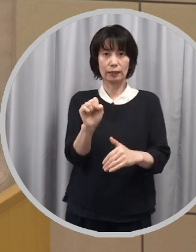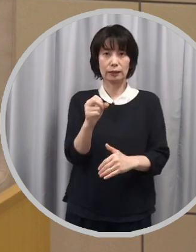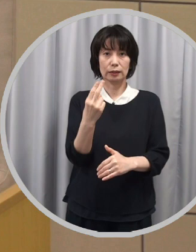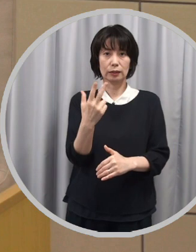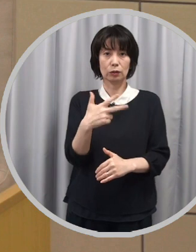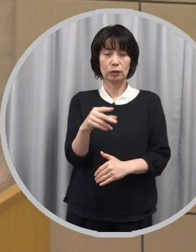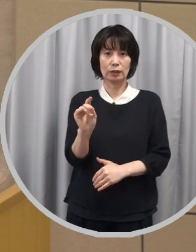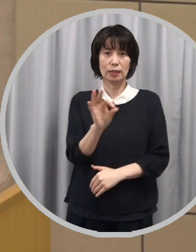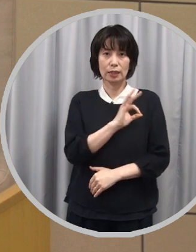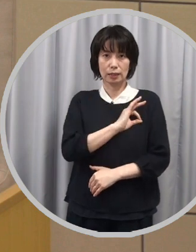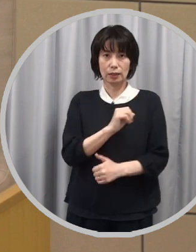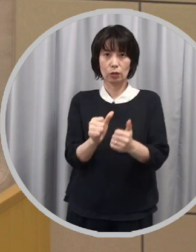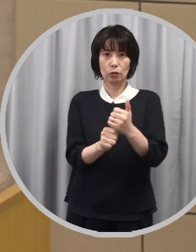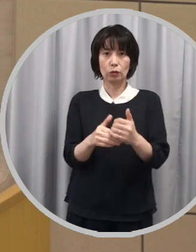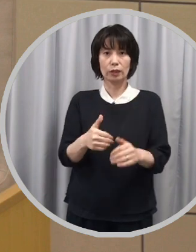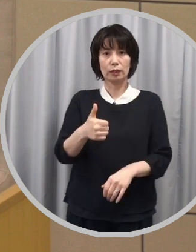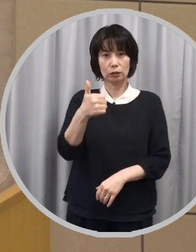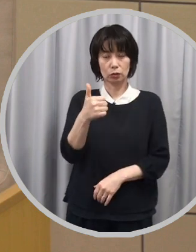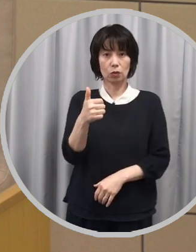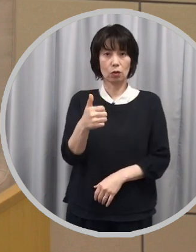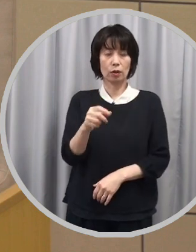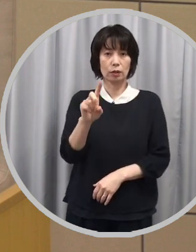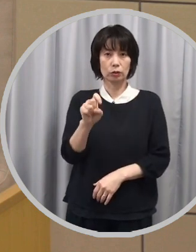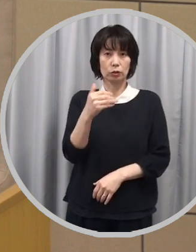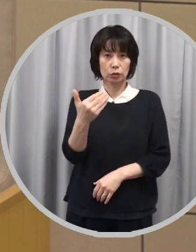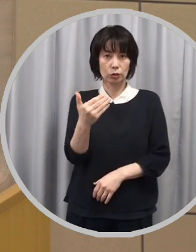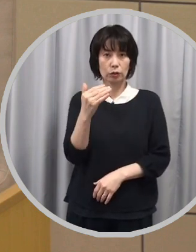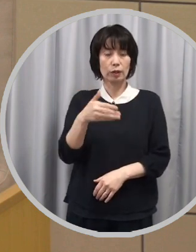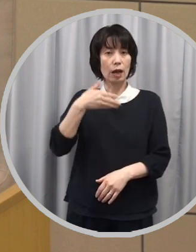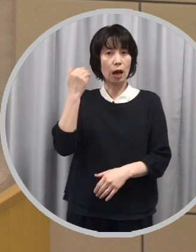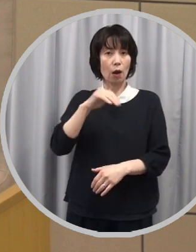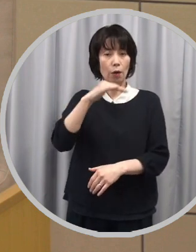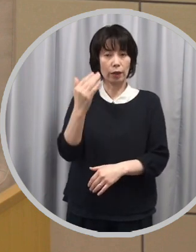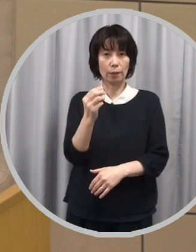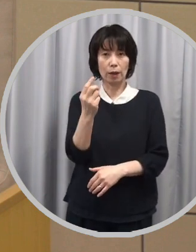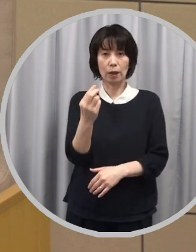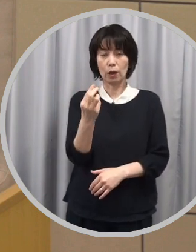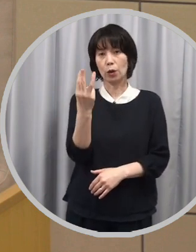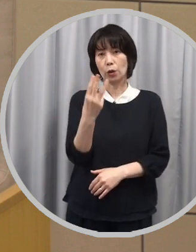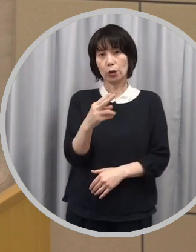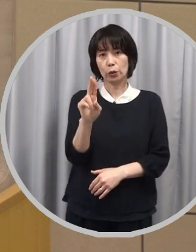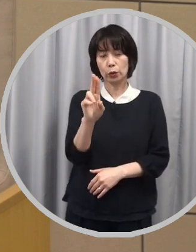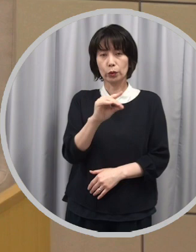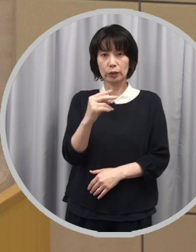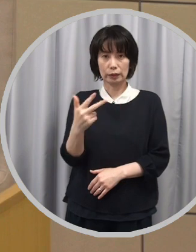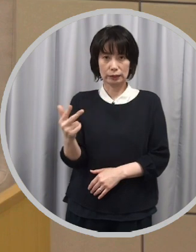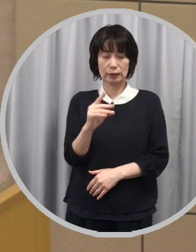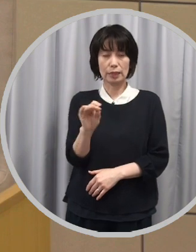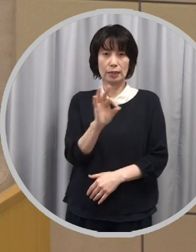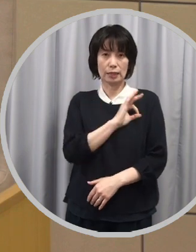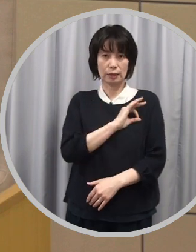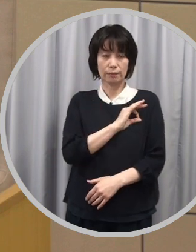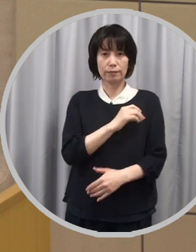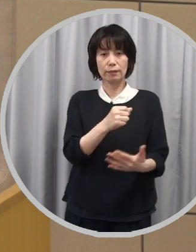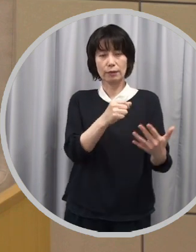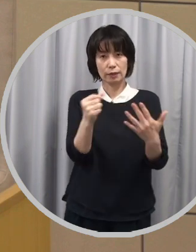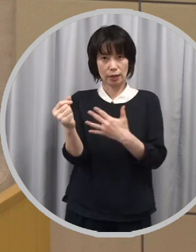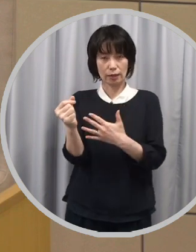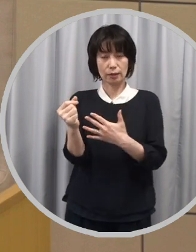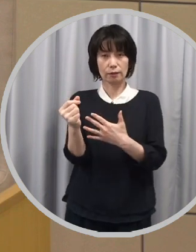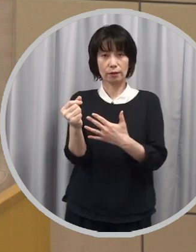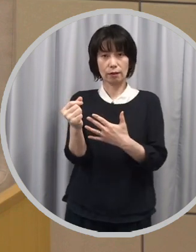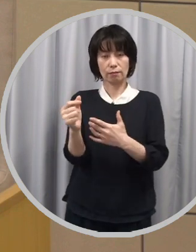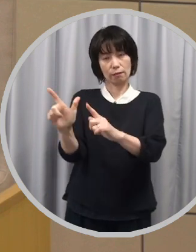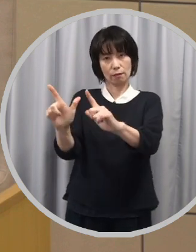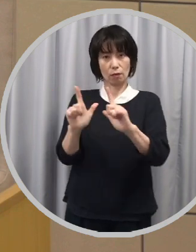員、副委員長に19番青山雄二議員、以上のとおり選任された旨の